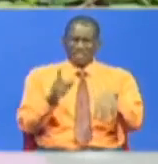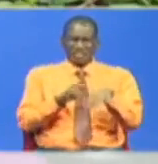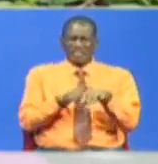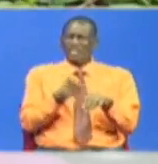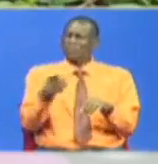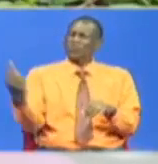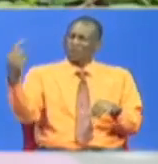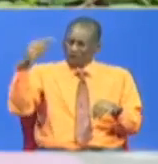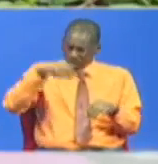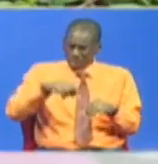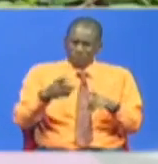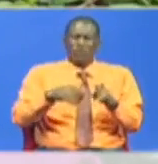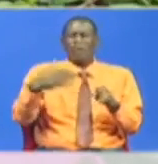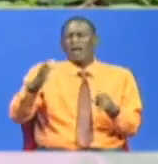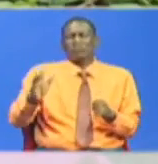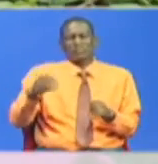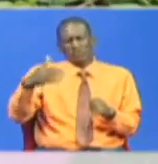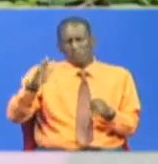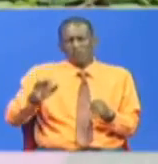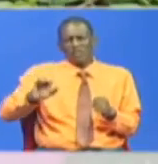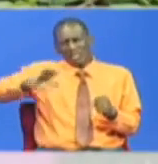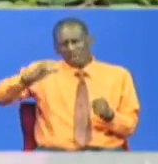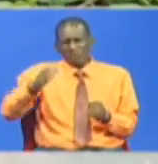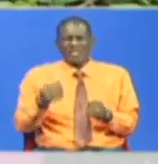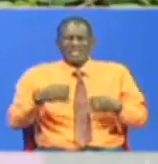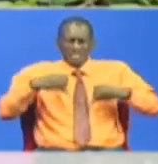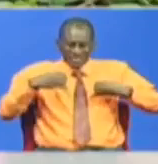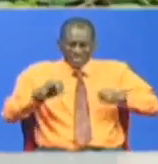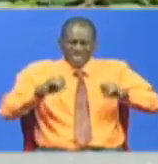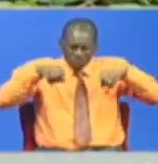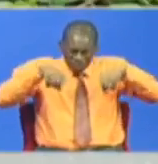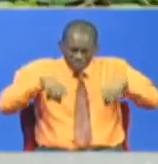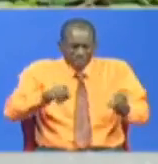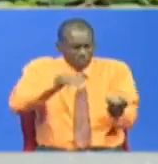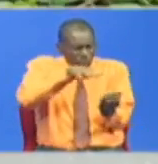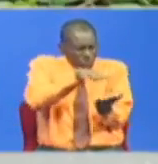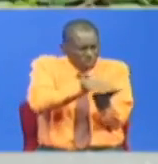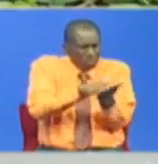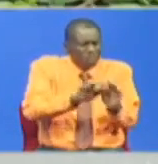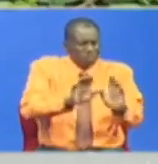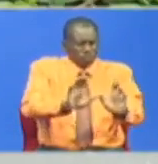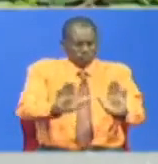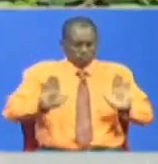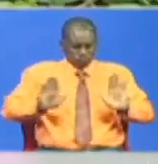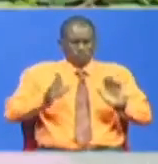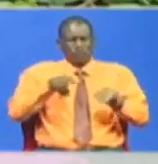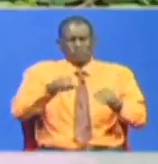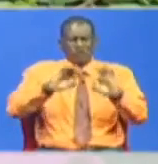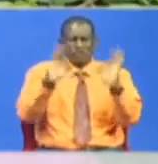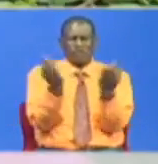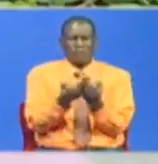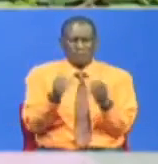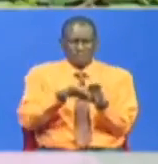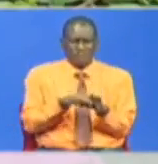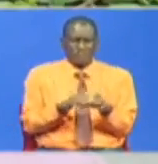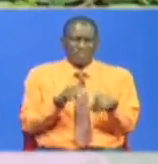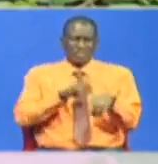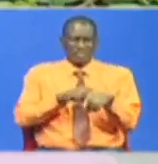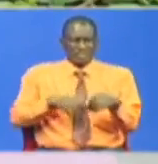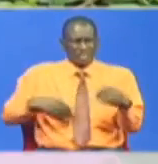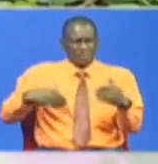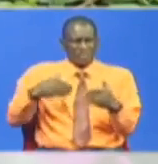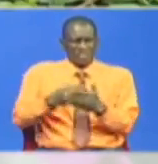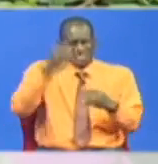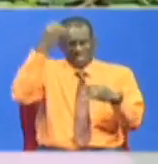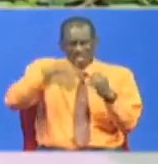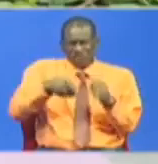umetoka safari ya nje, wewe jaribu mwenyewe ujiquarantine from your family. Kwa sababu itakapofika mwisho wa mwezi